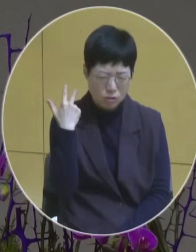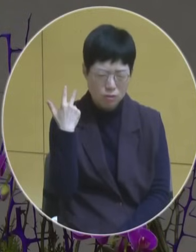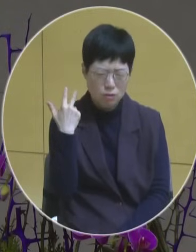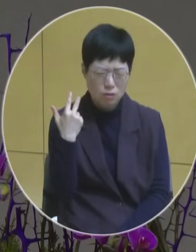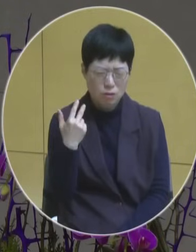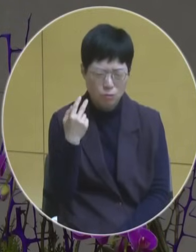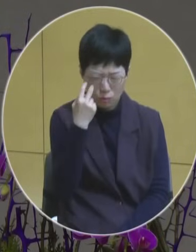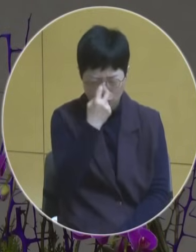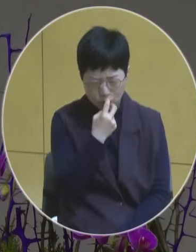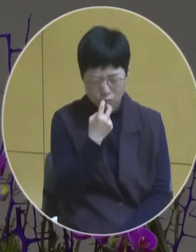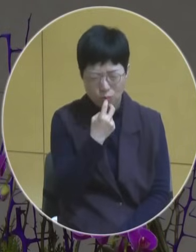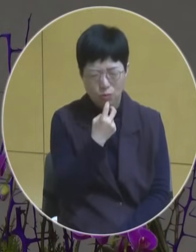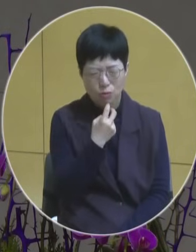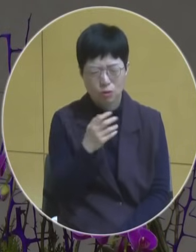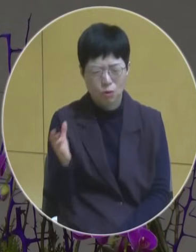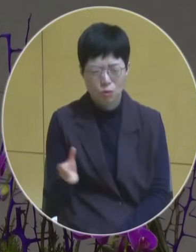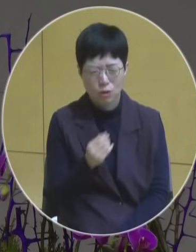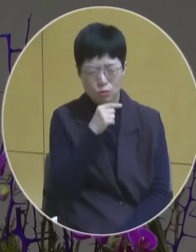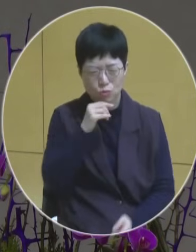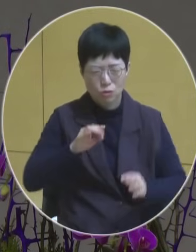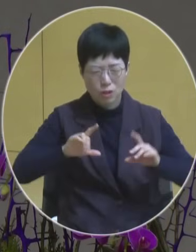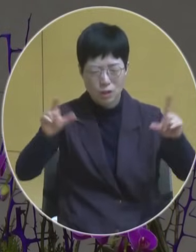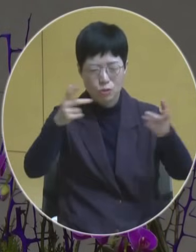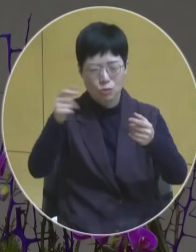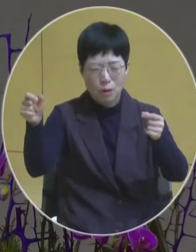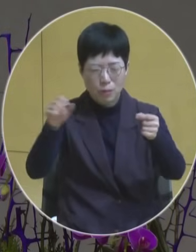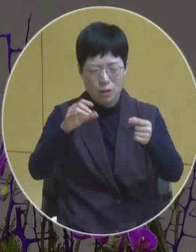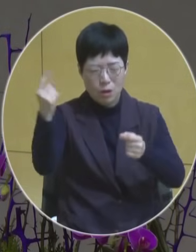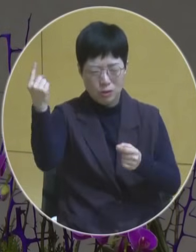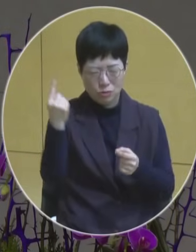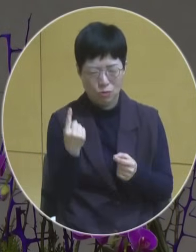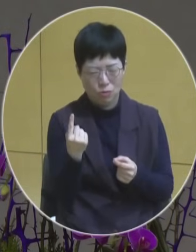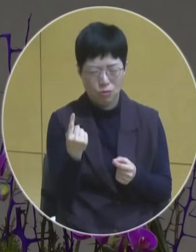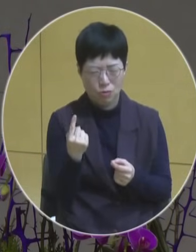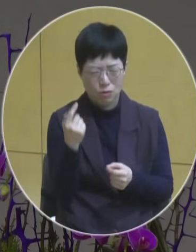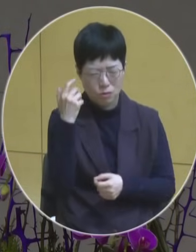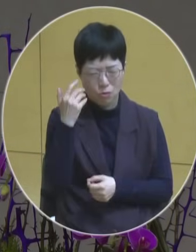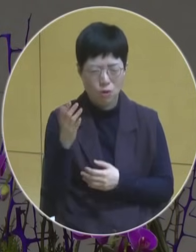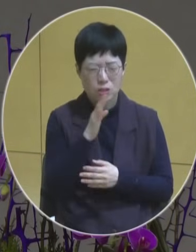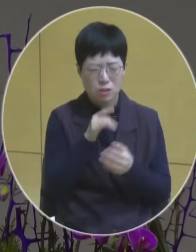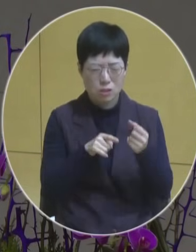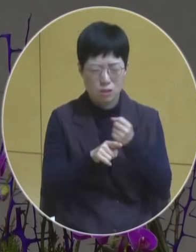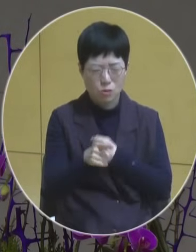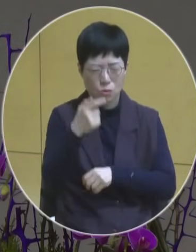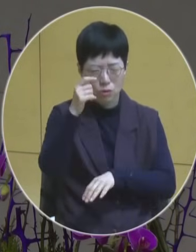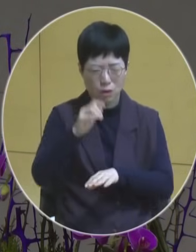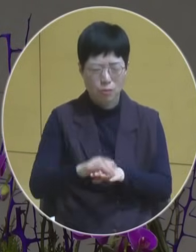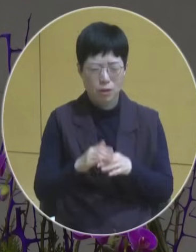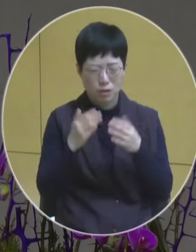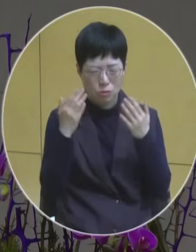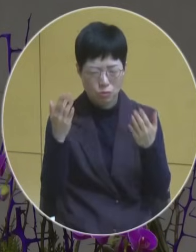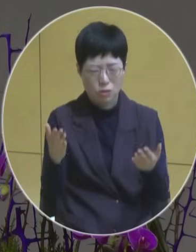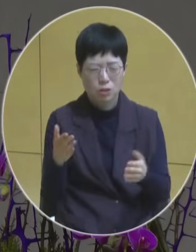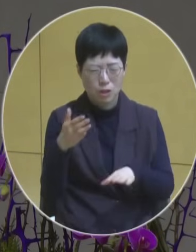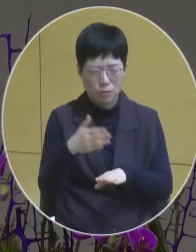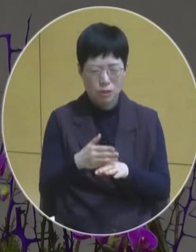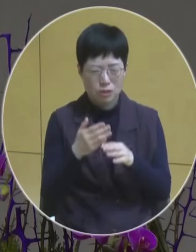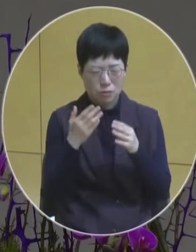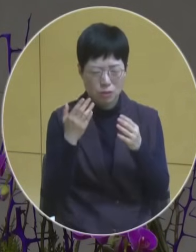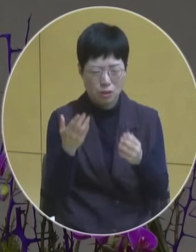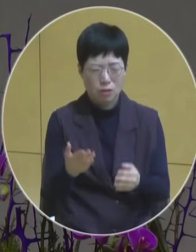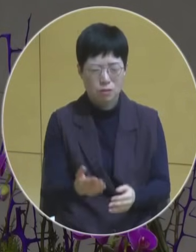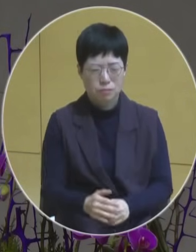인도해 주시고 거룩한 주일에 주님 앞에 나와 영과 진리로 예배드리게 하시오니 감사함을